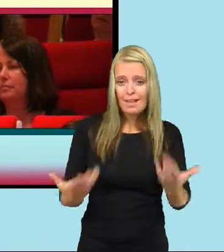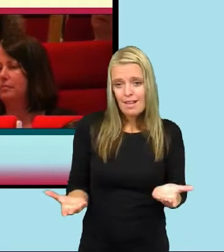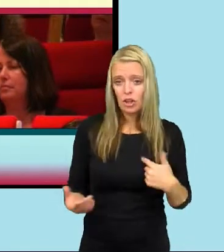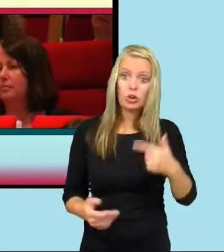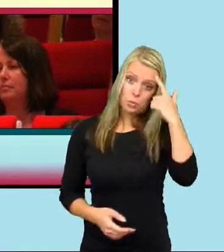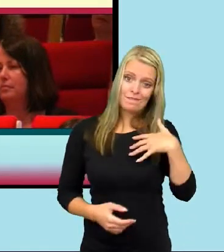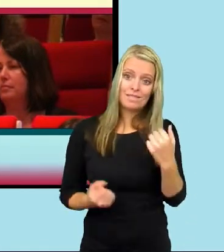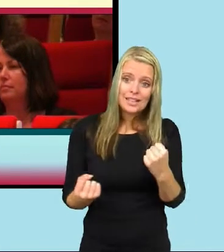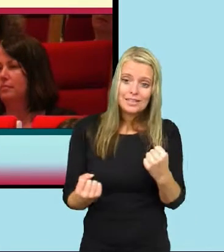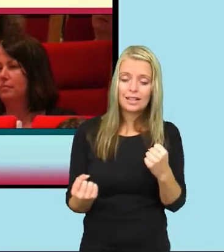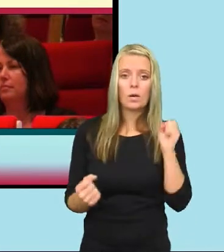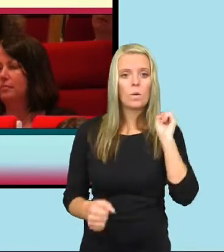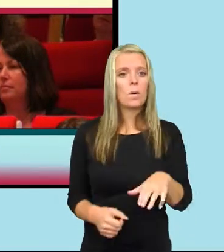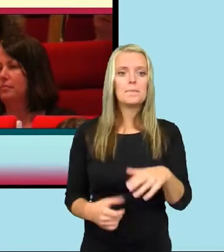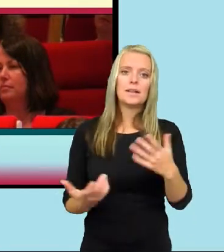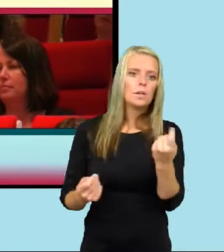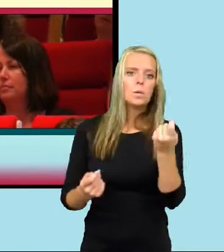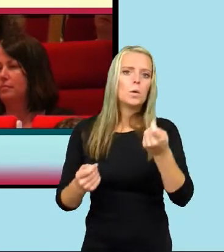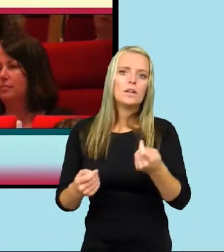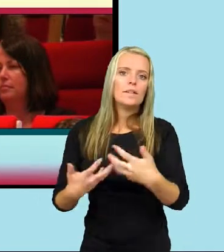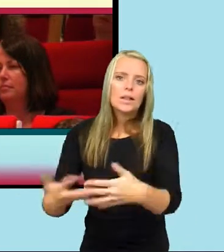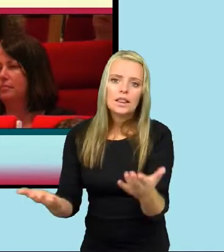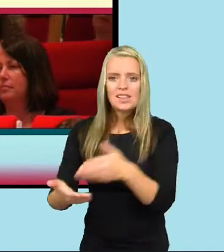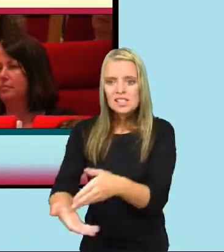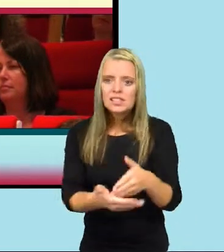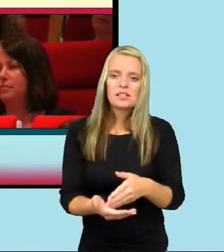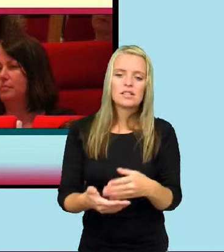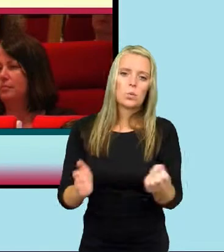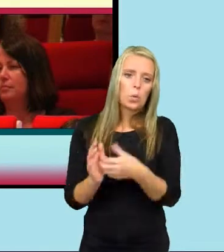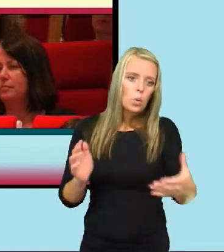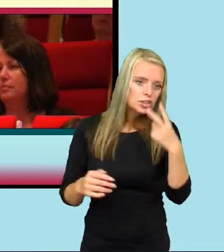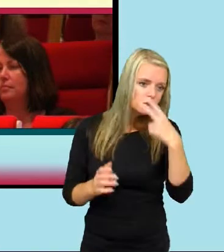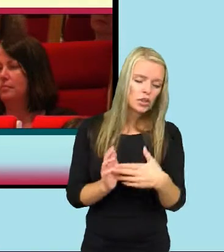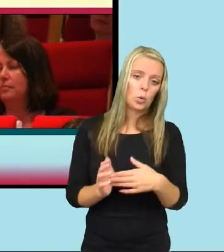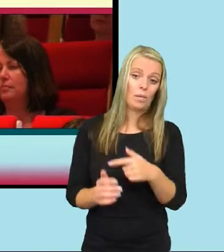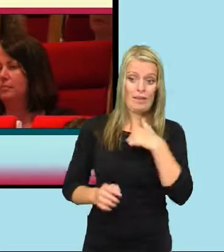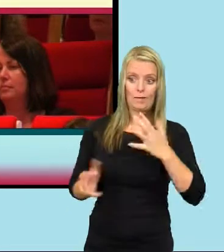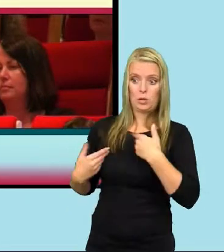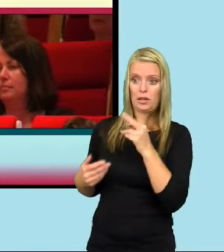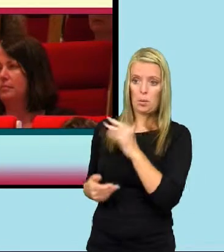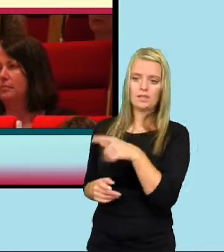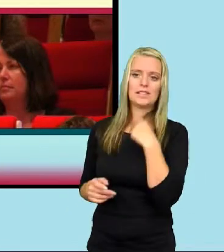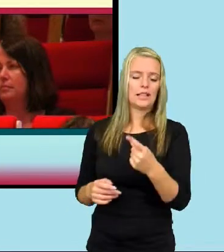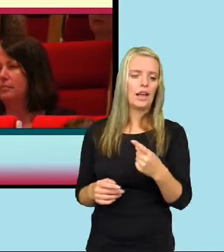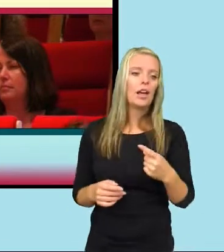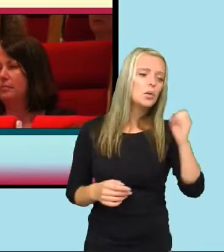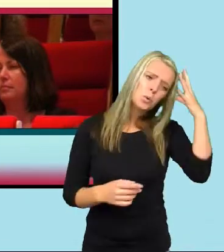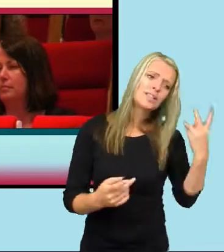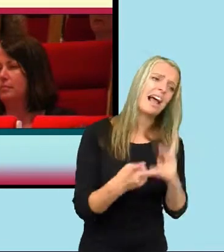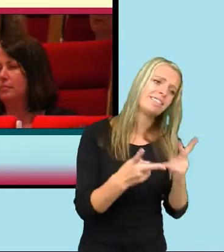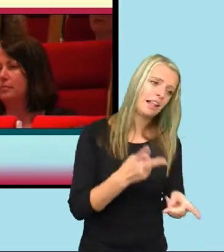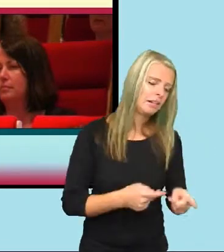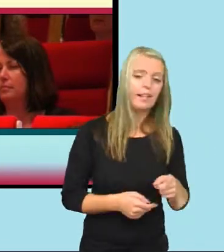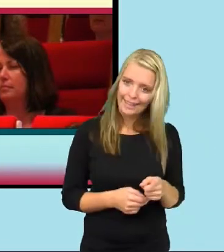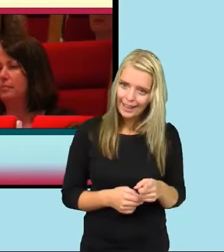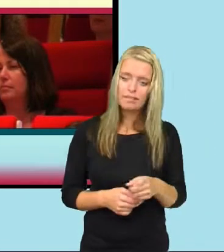Och om det har, saker inte har fungerat på grund av synskada, så ska man inte säga att, eller har vi fått råd, nej, men du är så duktig på det här istället. Utan nej, men det